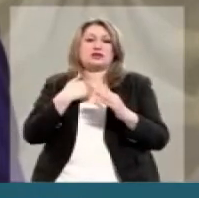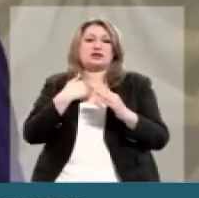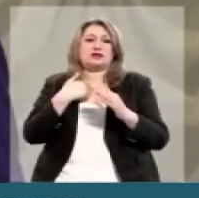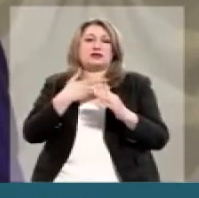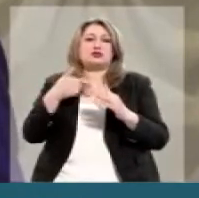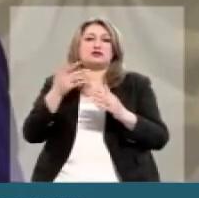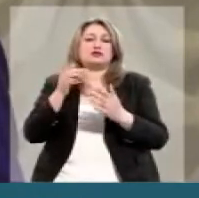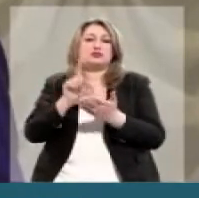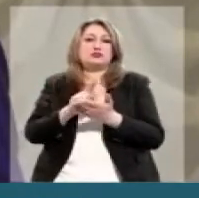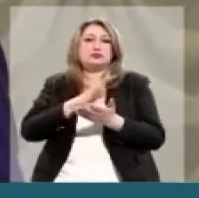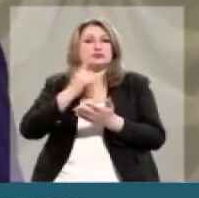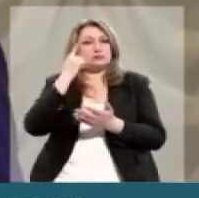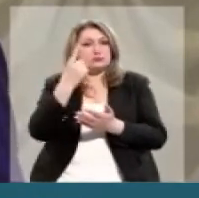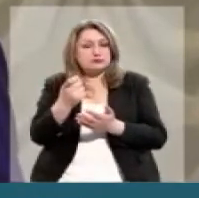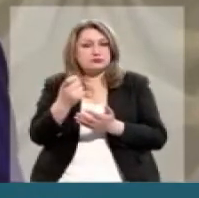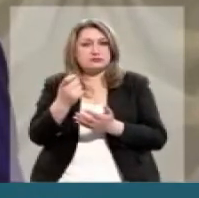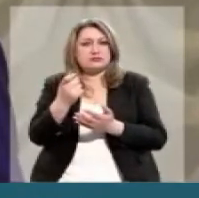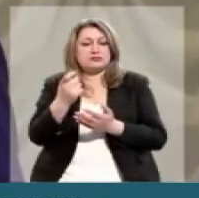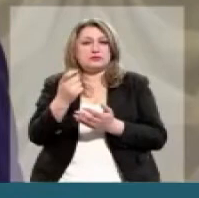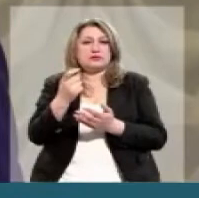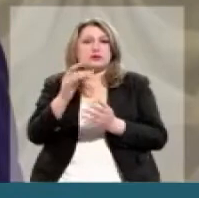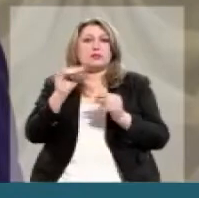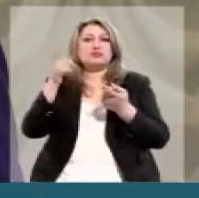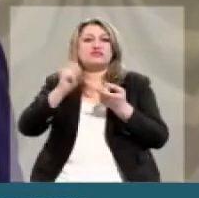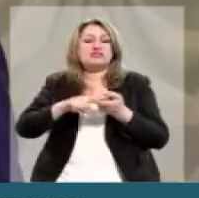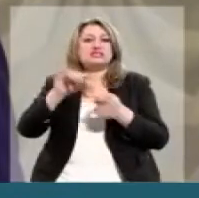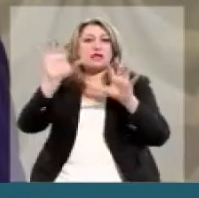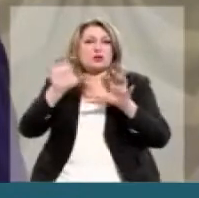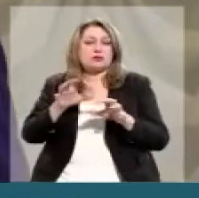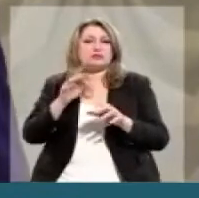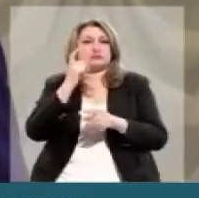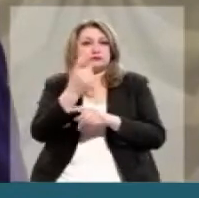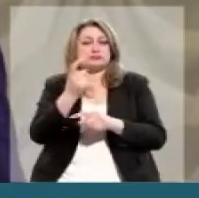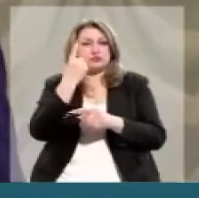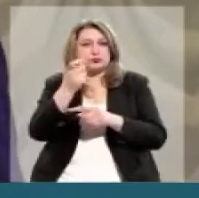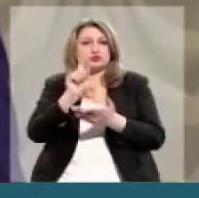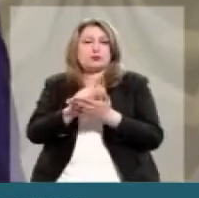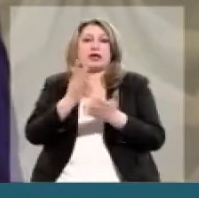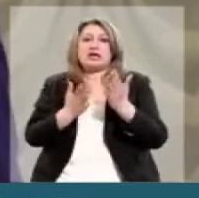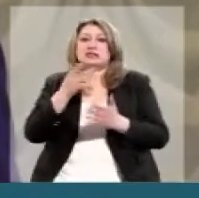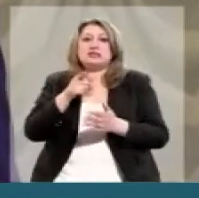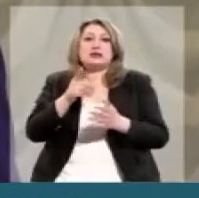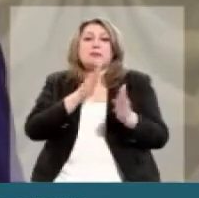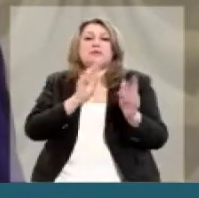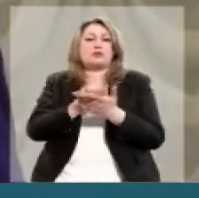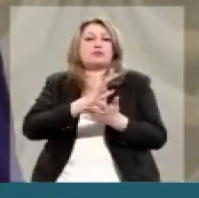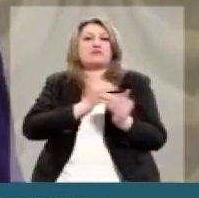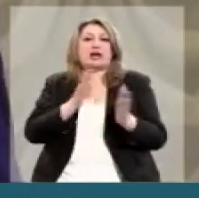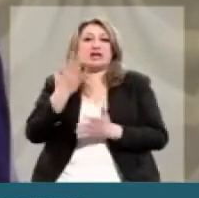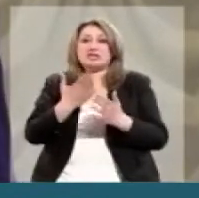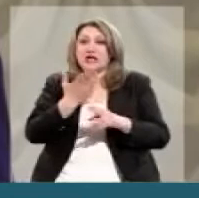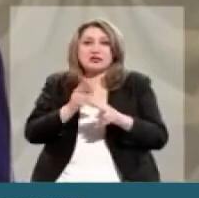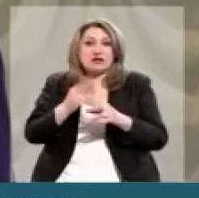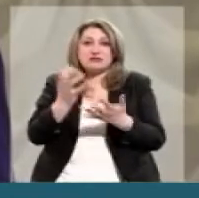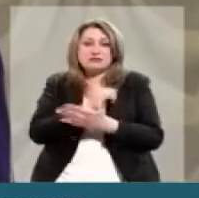Нужно будет тогда уведомлять, соответственно, в соответствии с законом приводить порядок. Если этот механизм не будет срабатывать, уже тогда